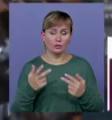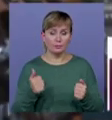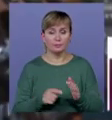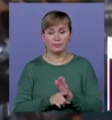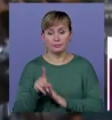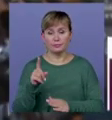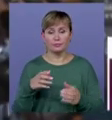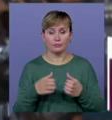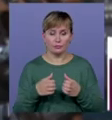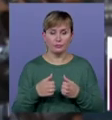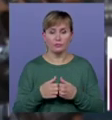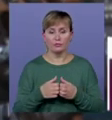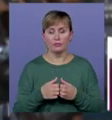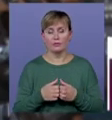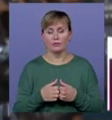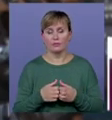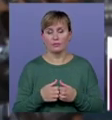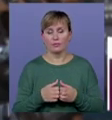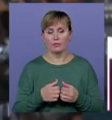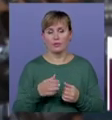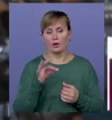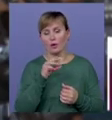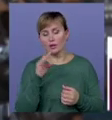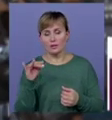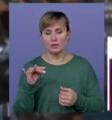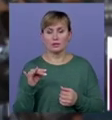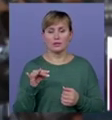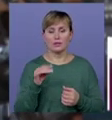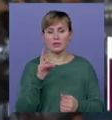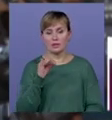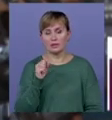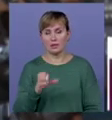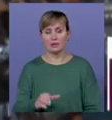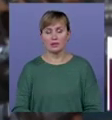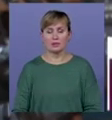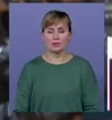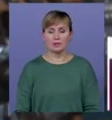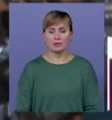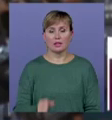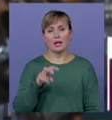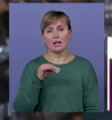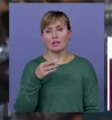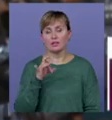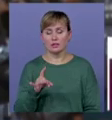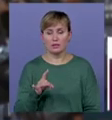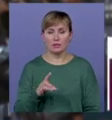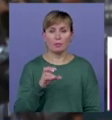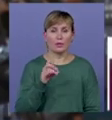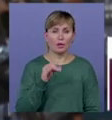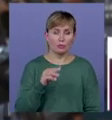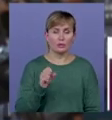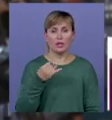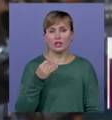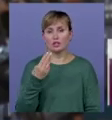начинающие группы, кью-поп-группы Оти, Кристалс, известный Алишер Каримов, Беркут,